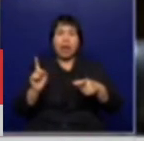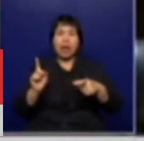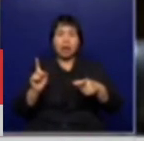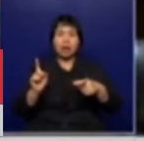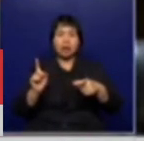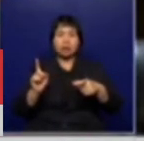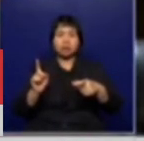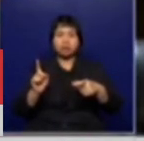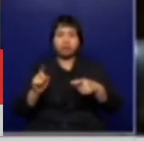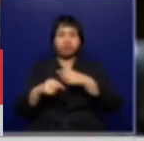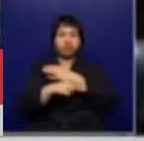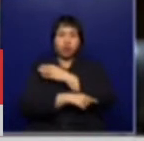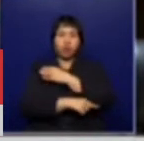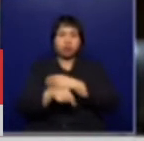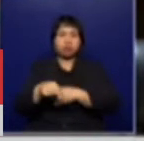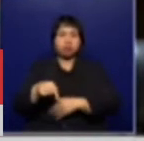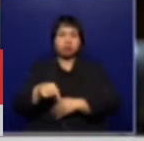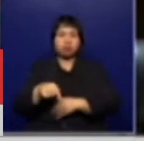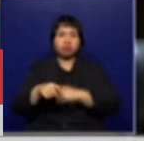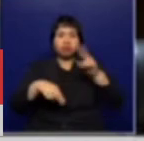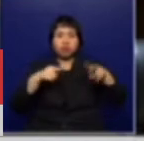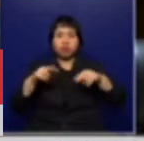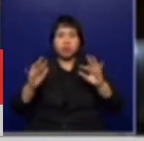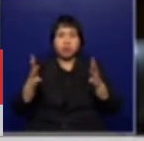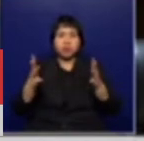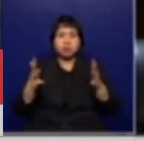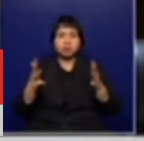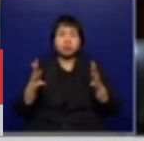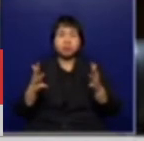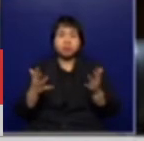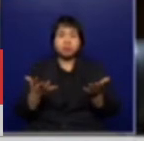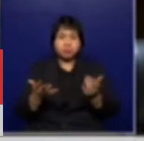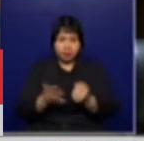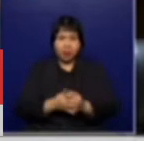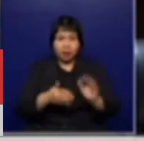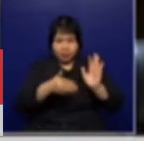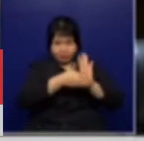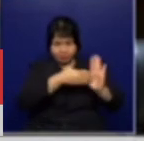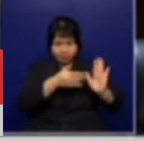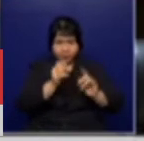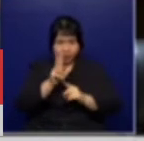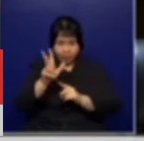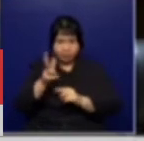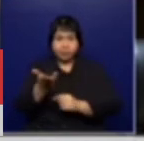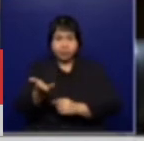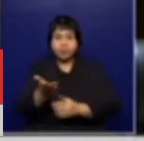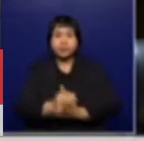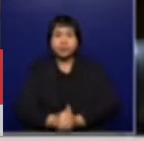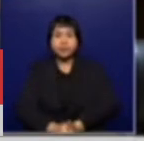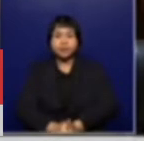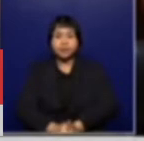ความโปร่งใสไม่สามารถตรวจสอบได้ค่ะขออนุญาตขึ้นสไลด์ที่3นะคะ